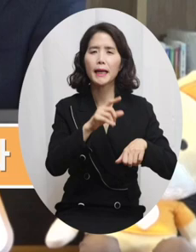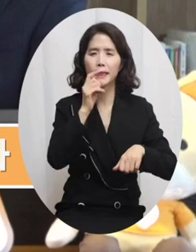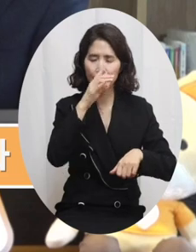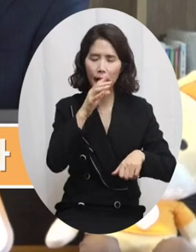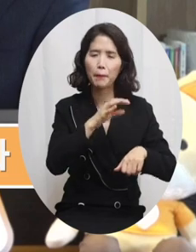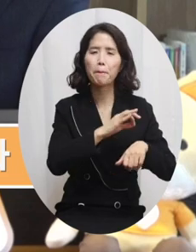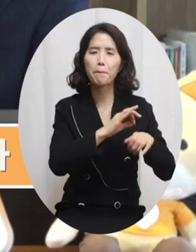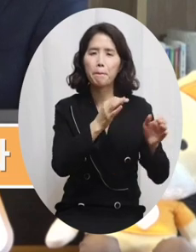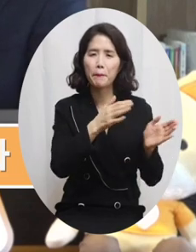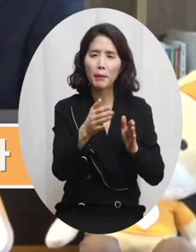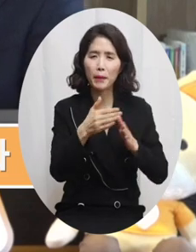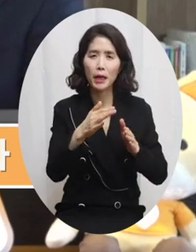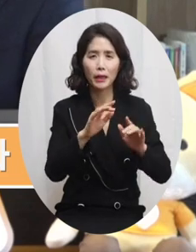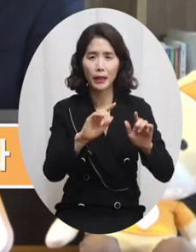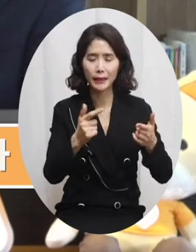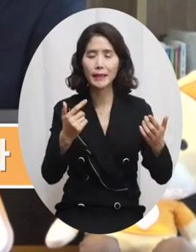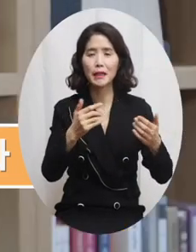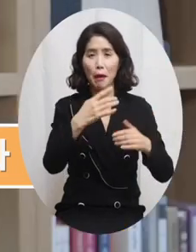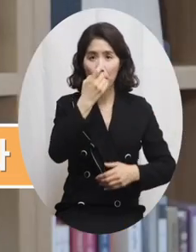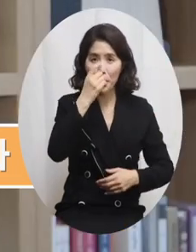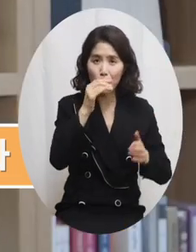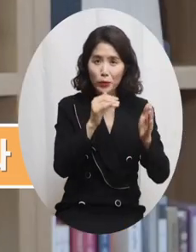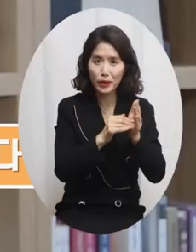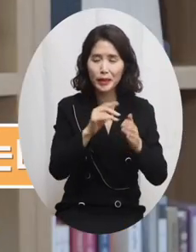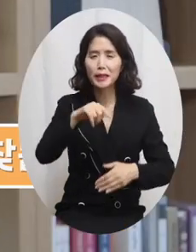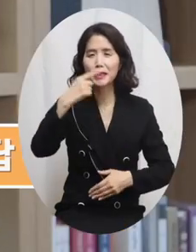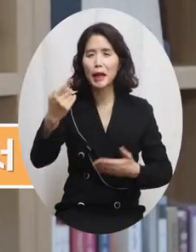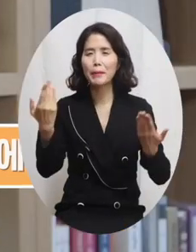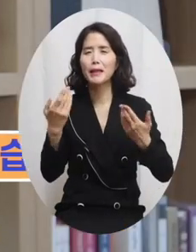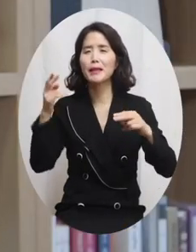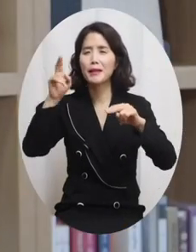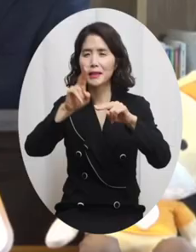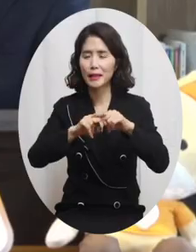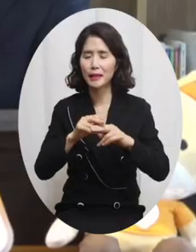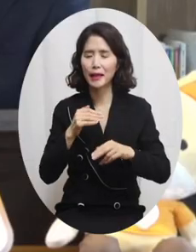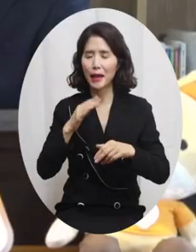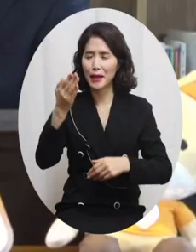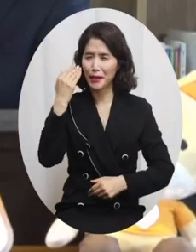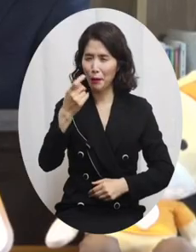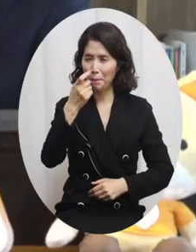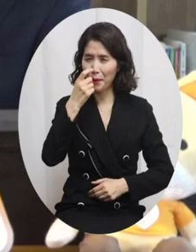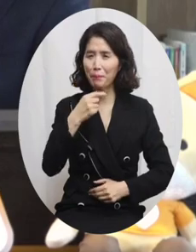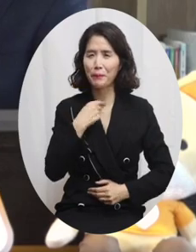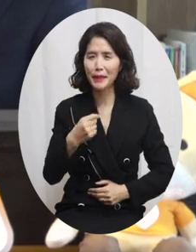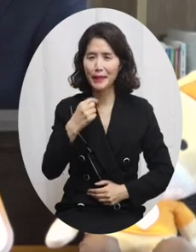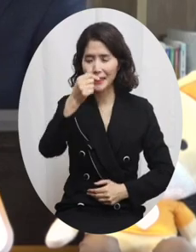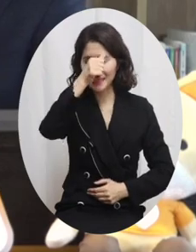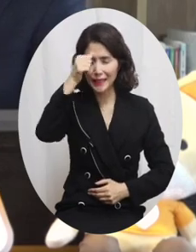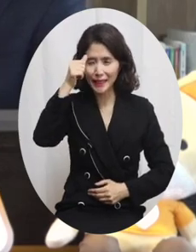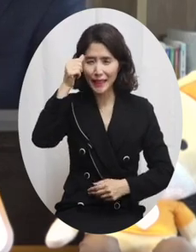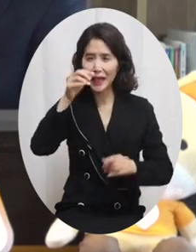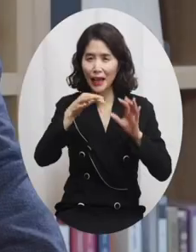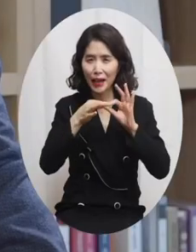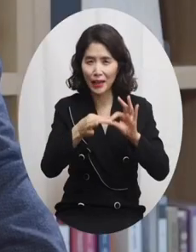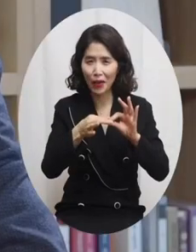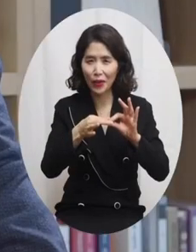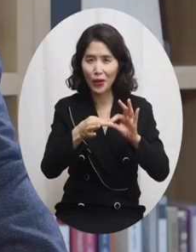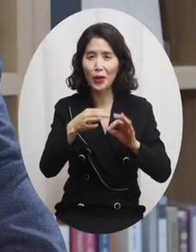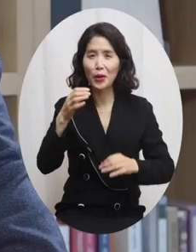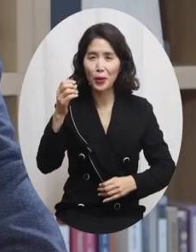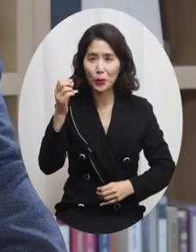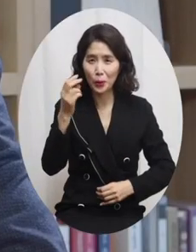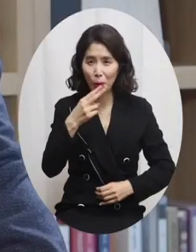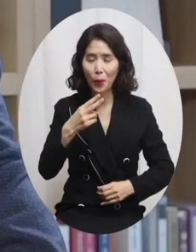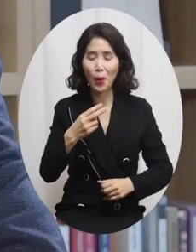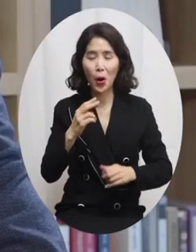아니라 그것이 자기 일자리와도 연결되고 자기가 해보고 싶었던 어떤 인생에 대한 부분도 되고 저희가